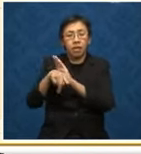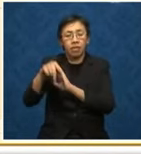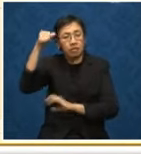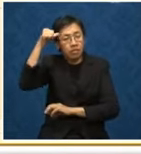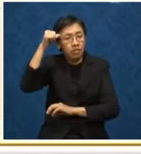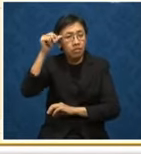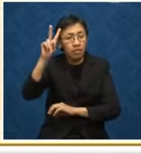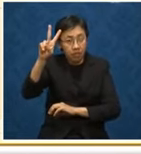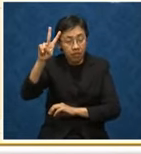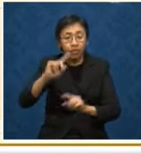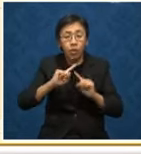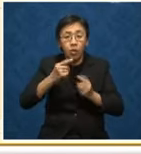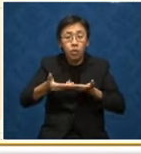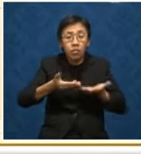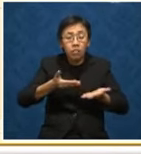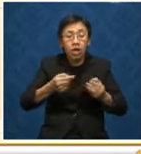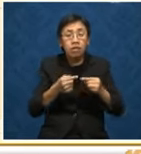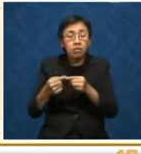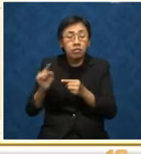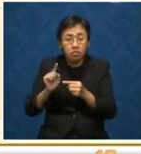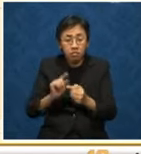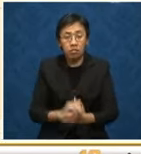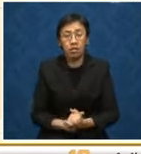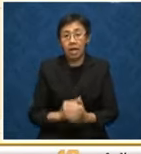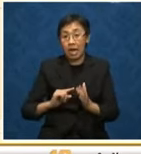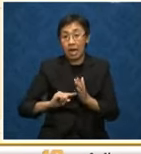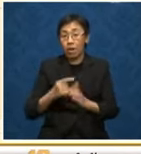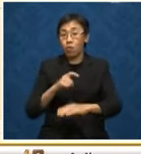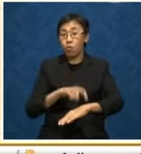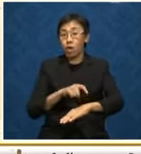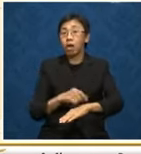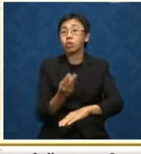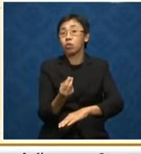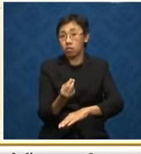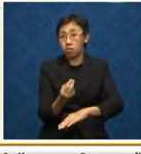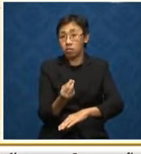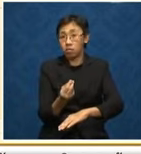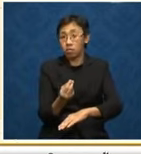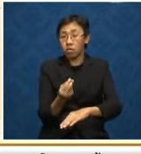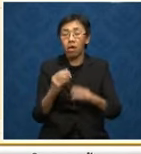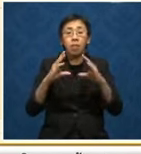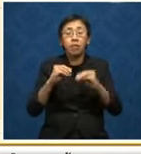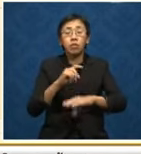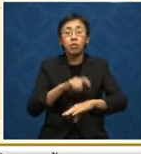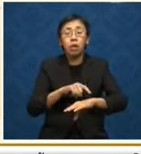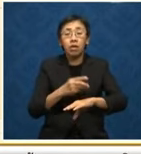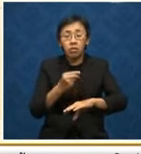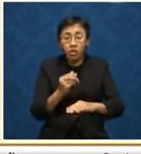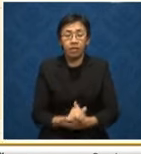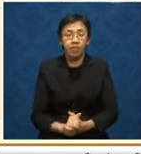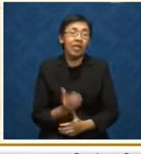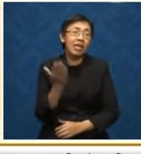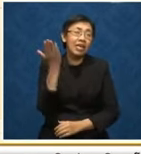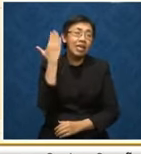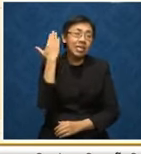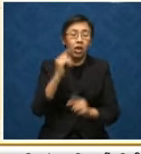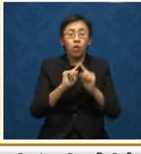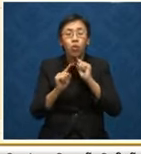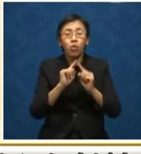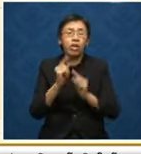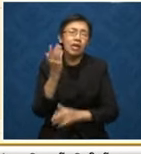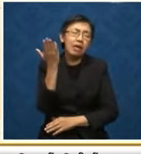ารือเช่นเดียวกันก็คือว่าเราจะเริ่มเวลาใดครับเช่นว่าคราวที่แล้วผมก็ต้องพูดเรื่องคราว